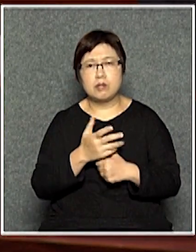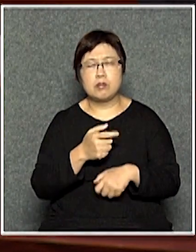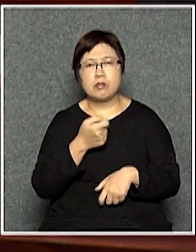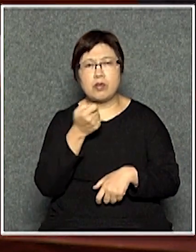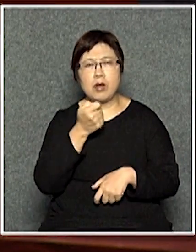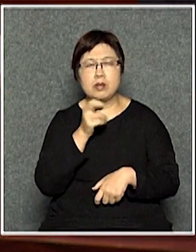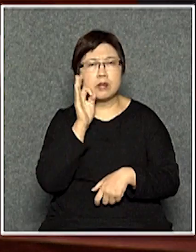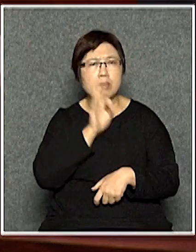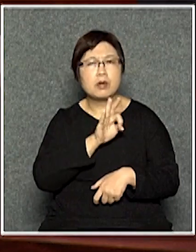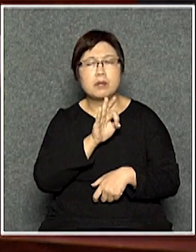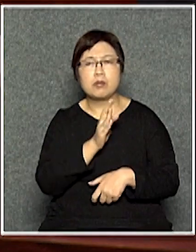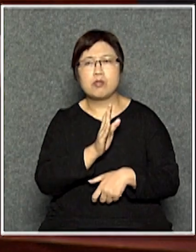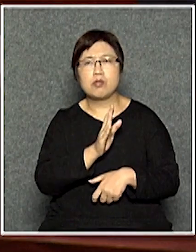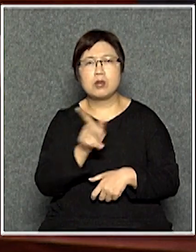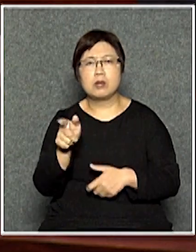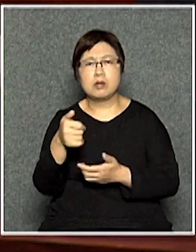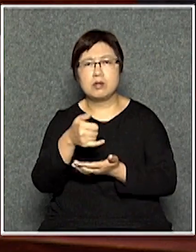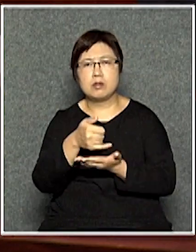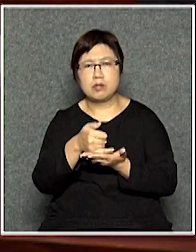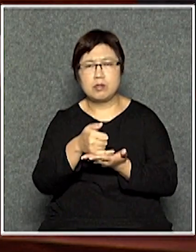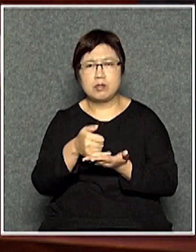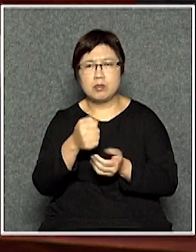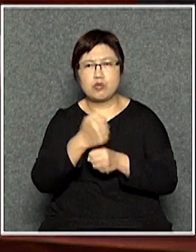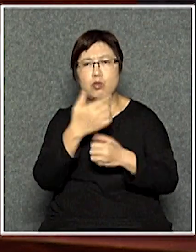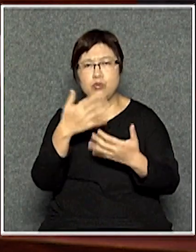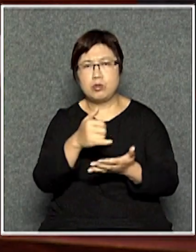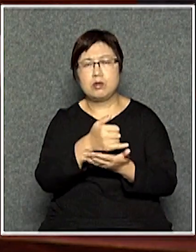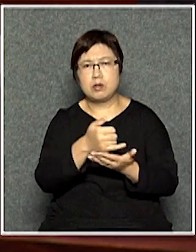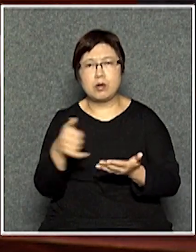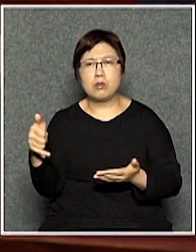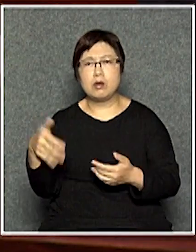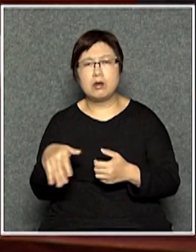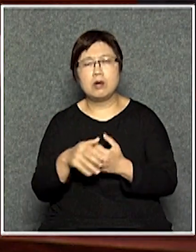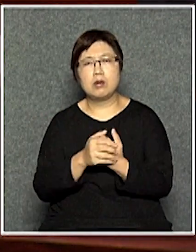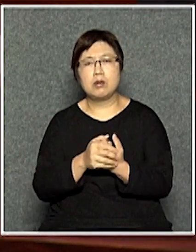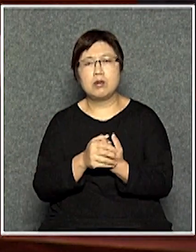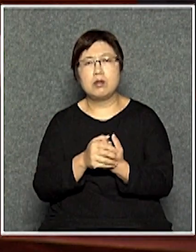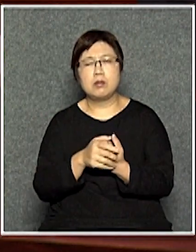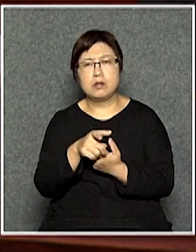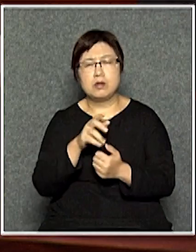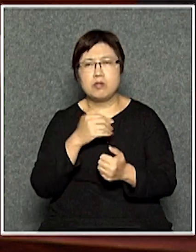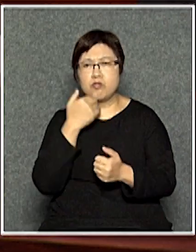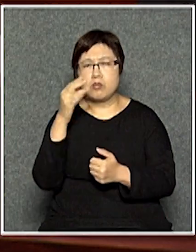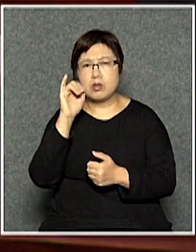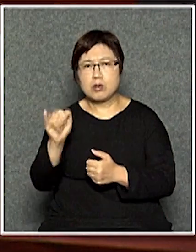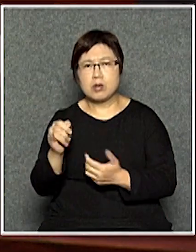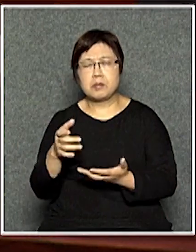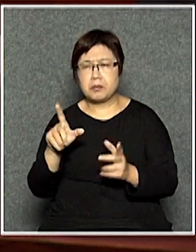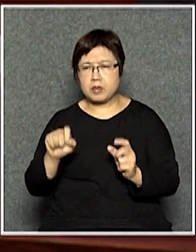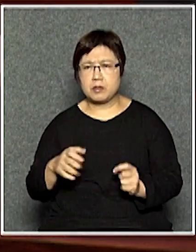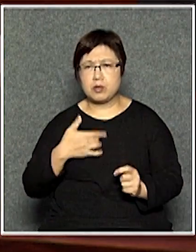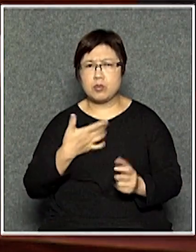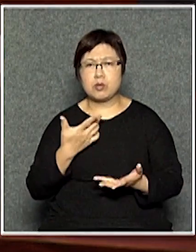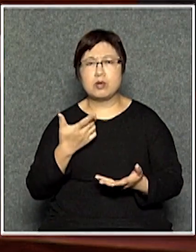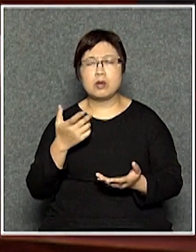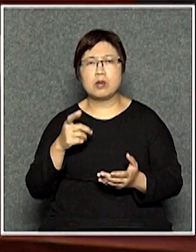三個禮拜他都已經是做完了，那你這個彈劾還有什麼意義呢？這個彈劾都未曾